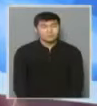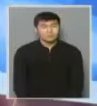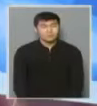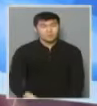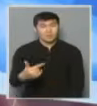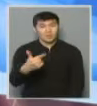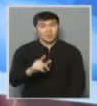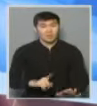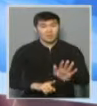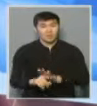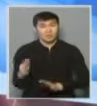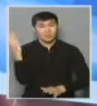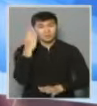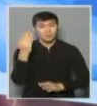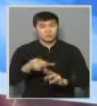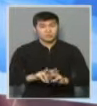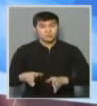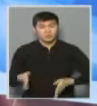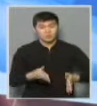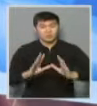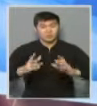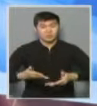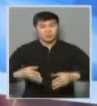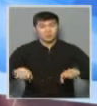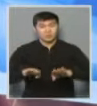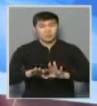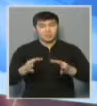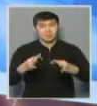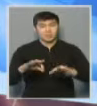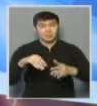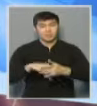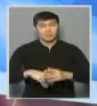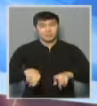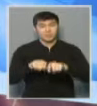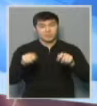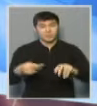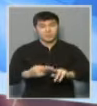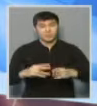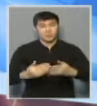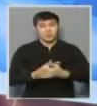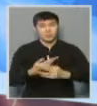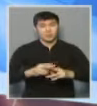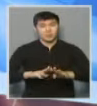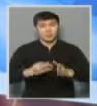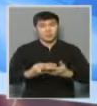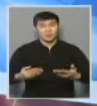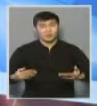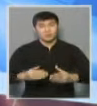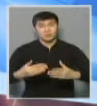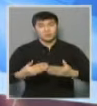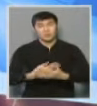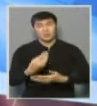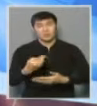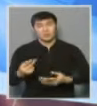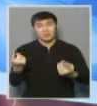в throw состоялась премьера фильма по пути мира и согласия телевизионный проект создан формате современного travel познавательного шоу